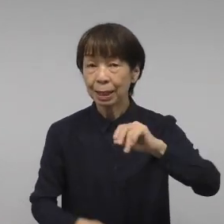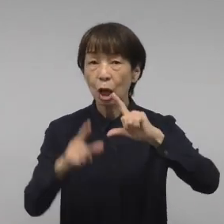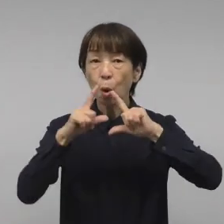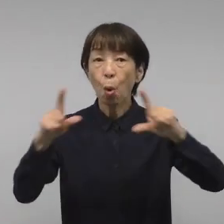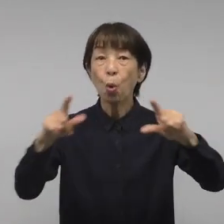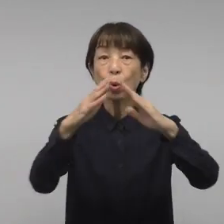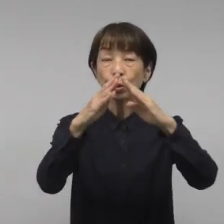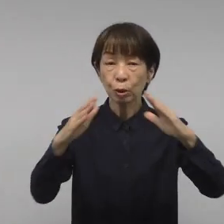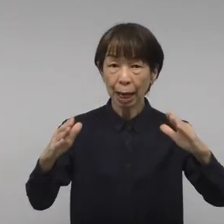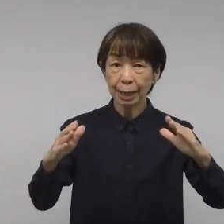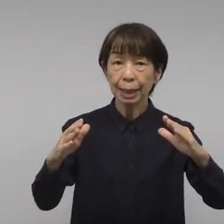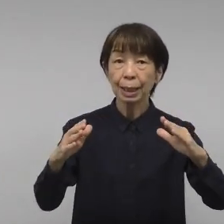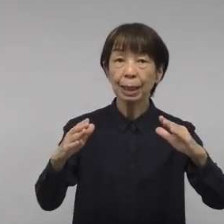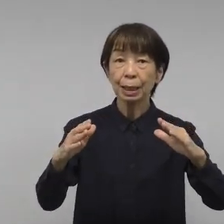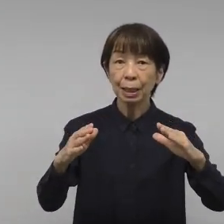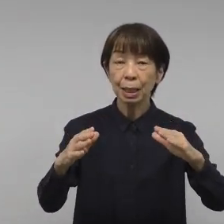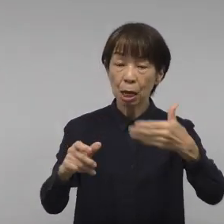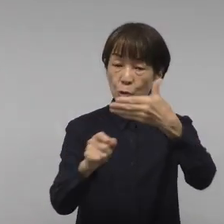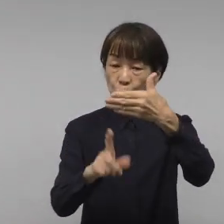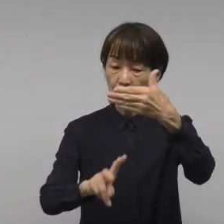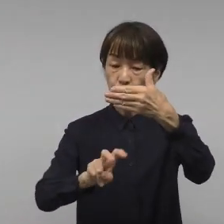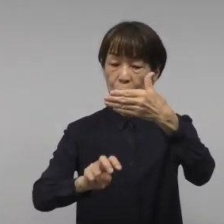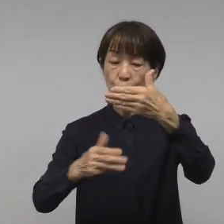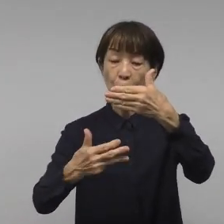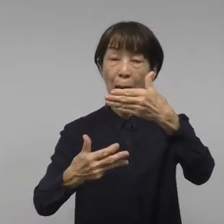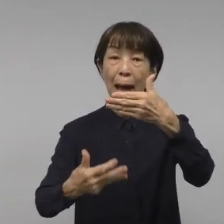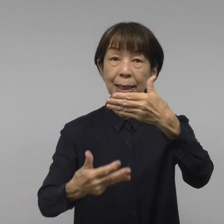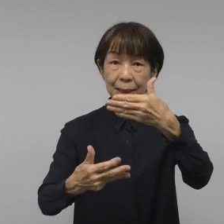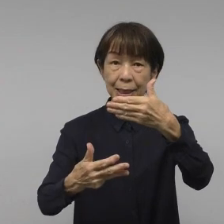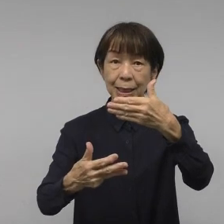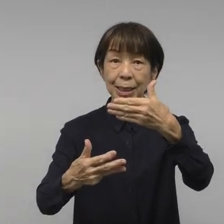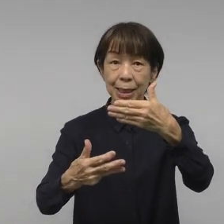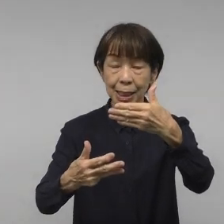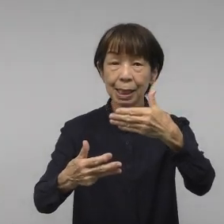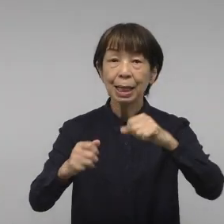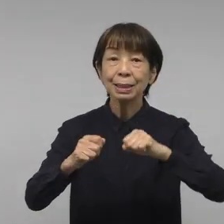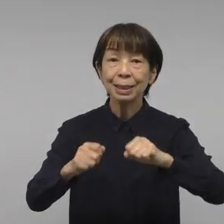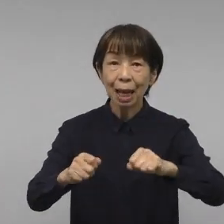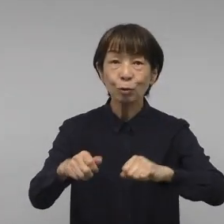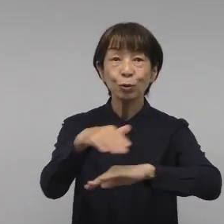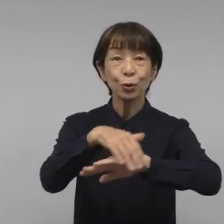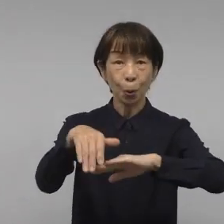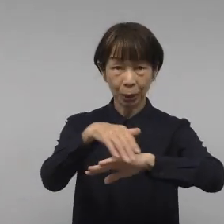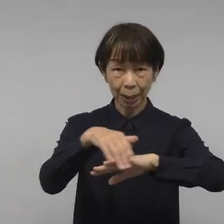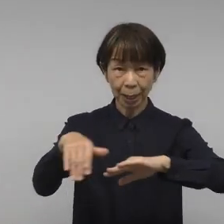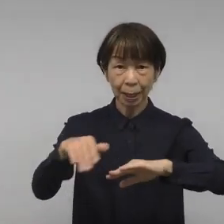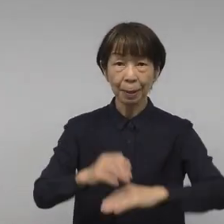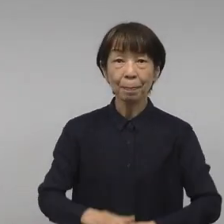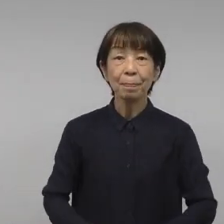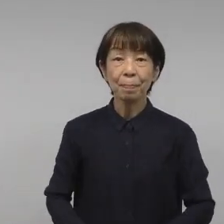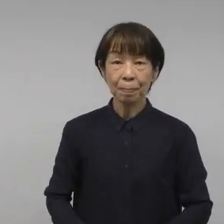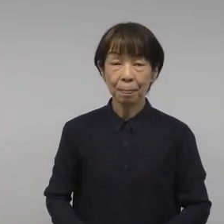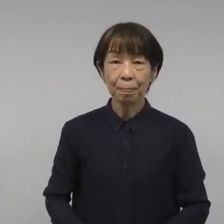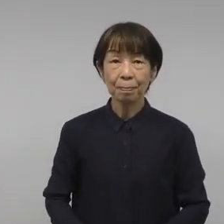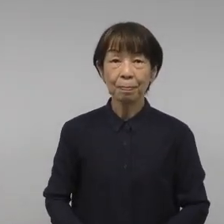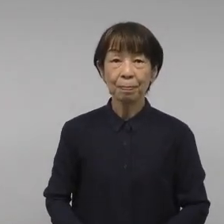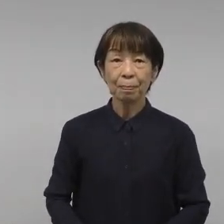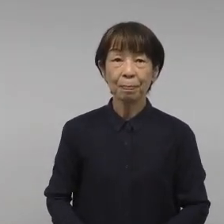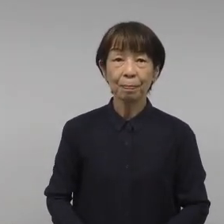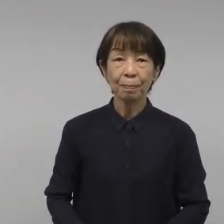報告会が9月28日に行われますよというふうなことであります。